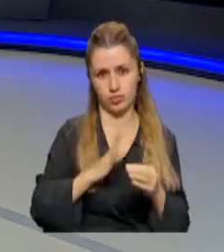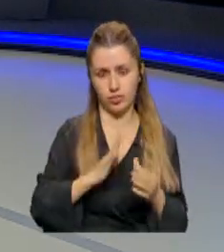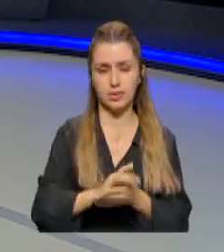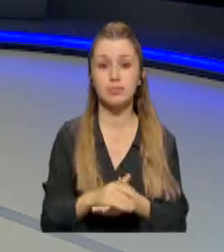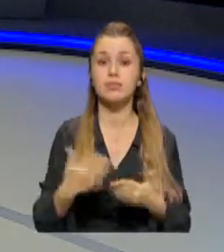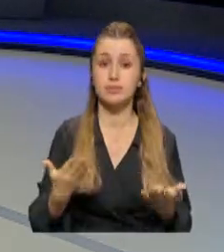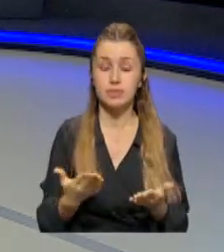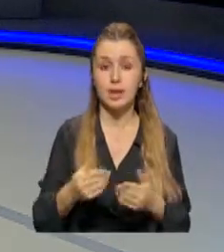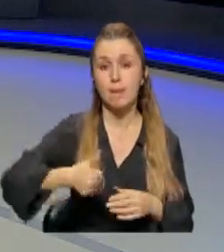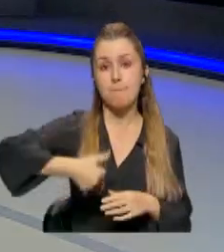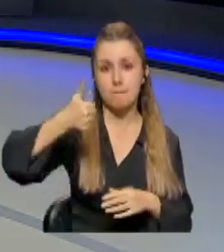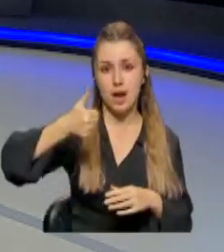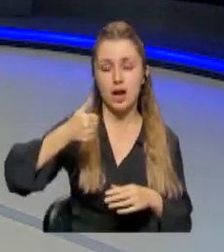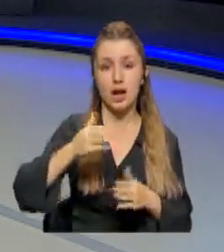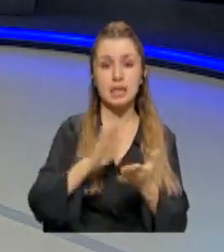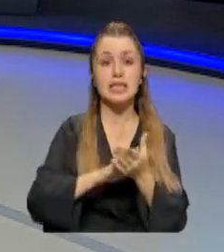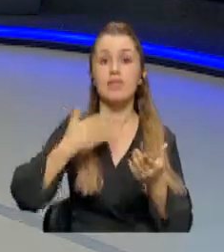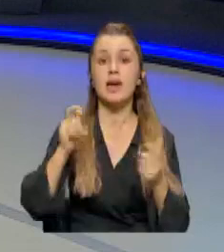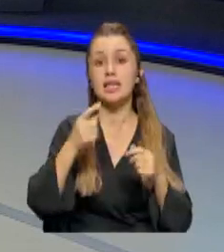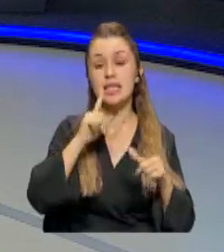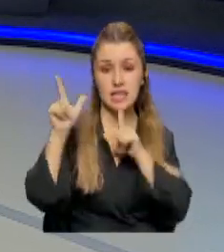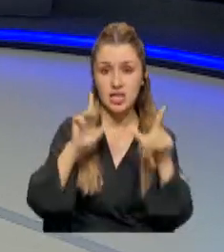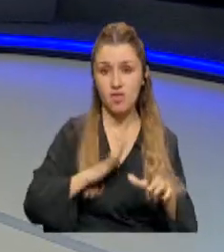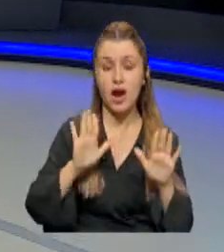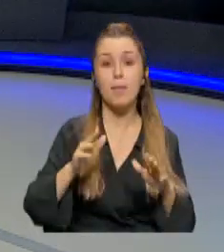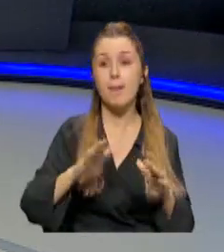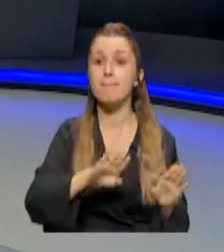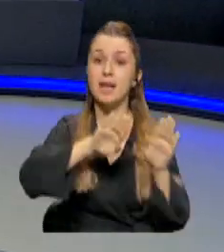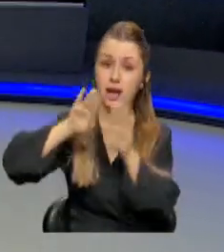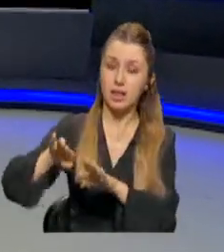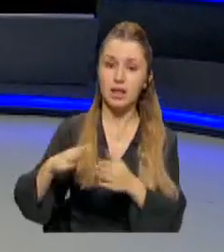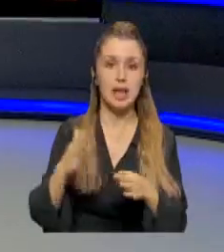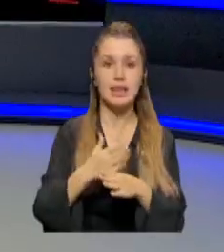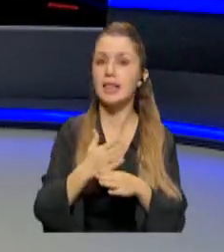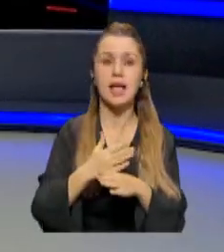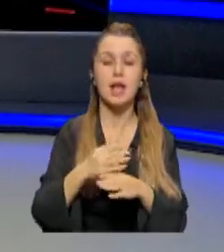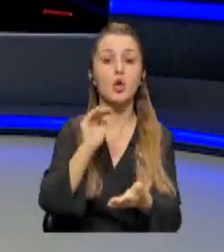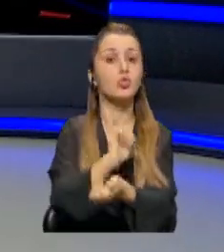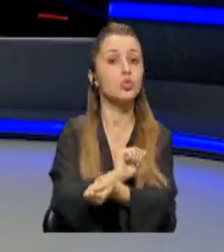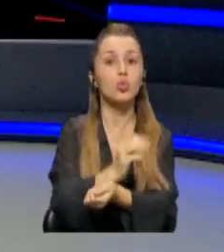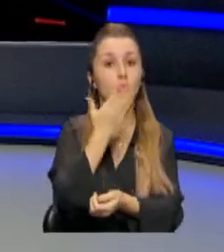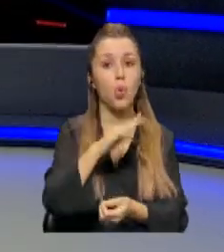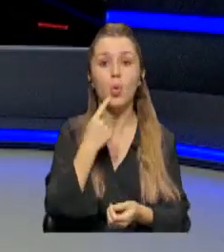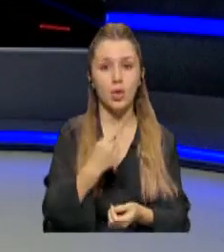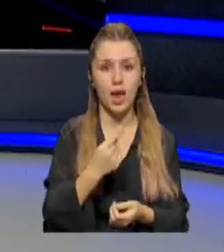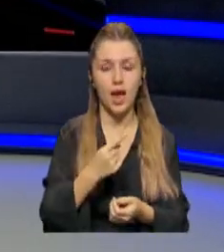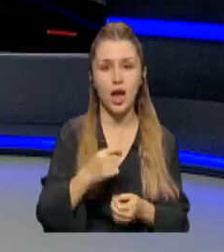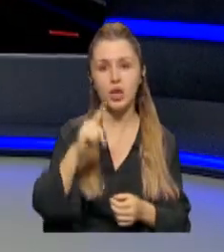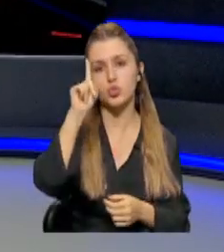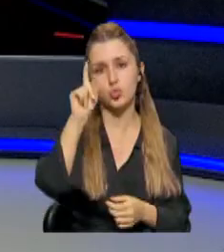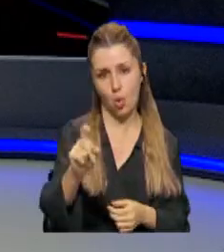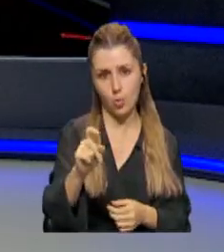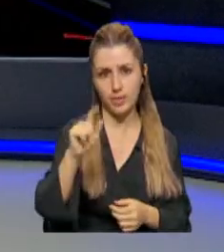İşte bakan istifa et diye sesler çıkıyor ama bir yandan da neden tutuklu bile yok diye